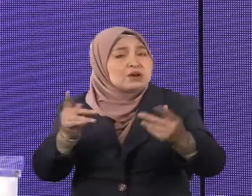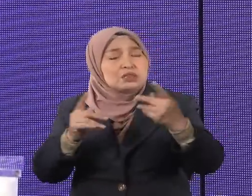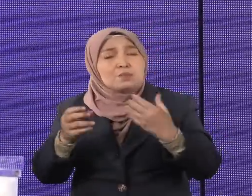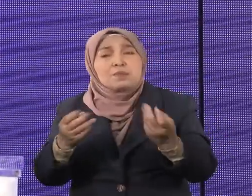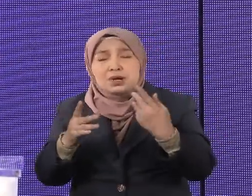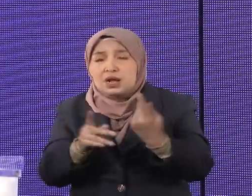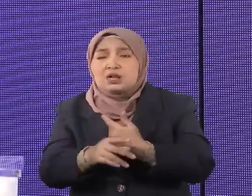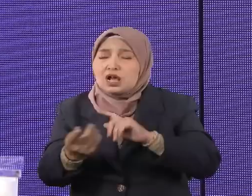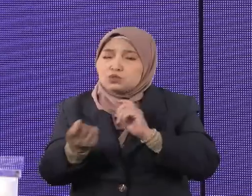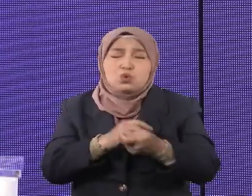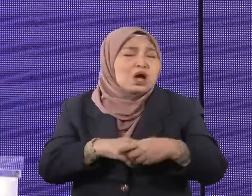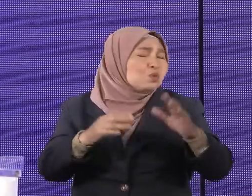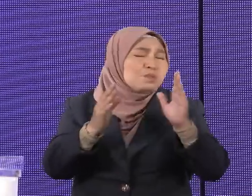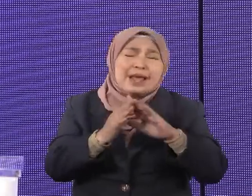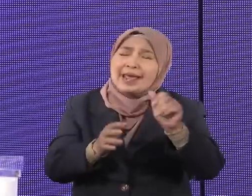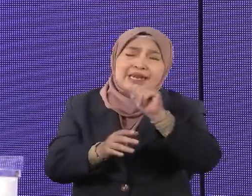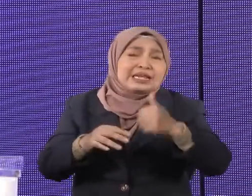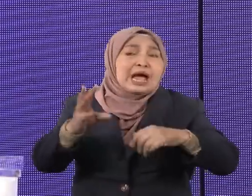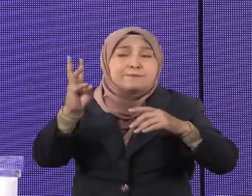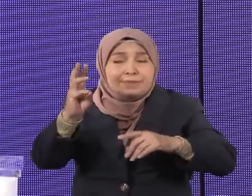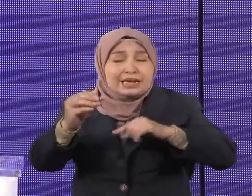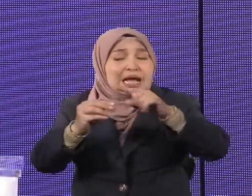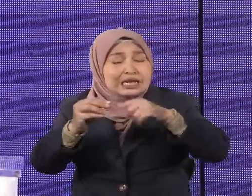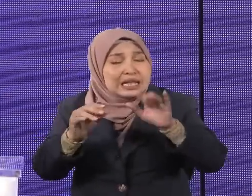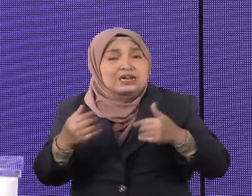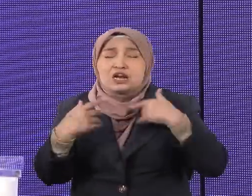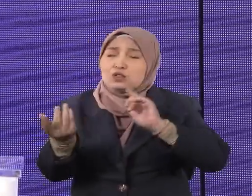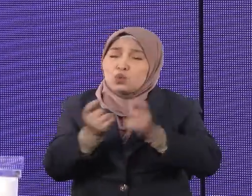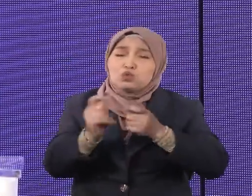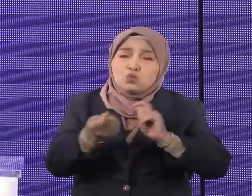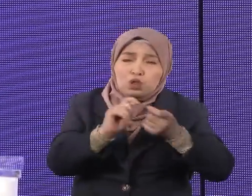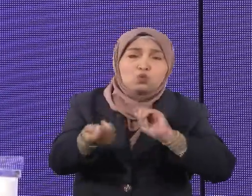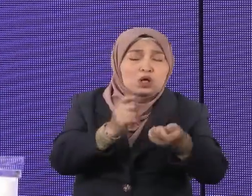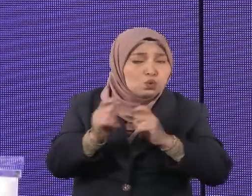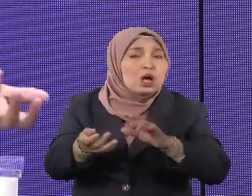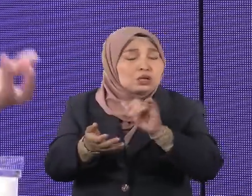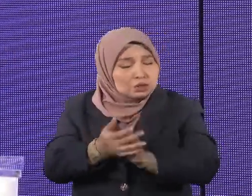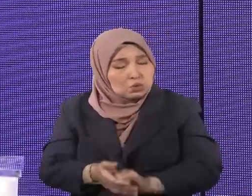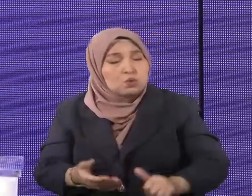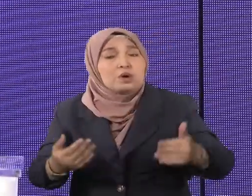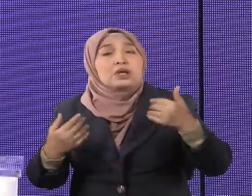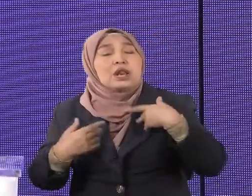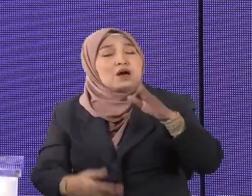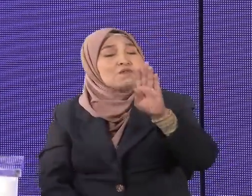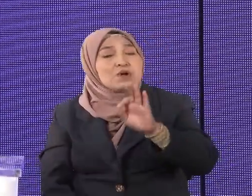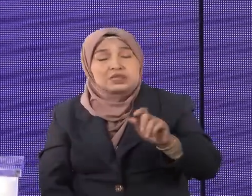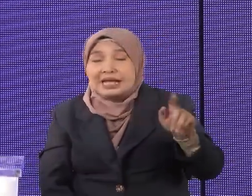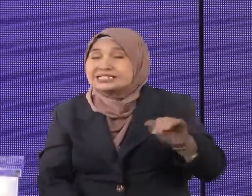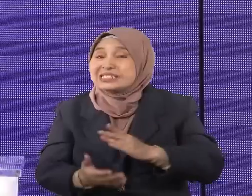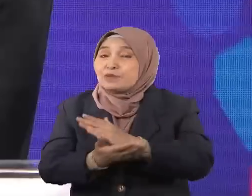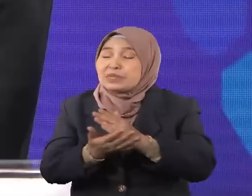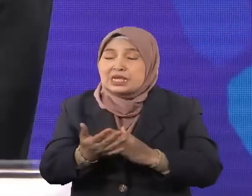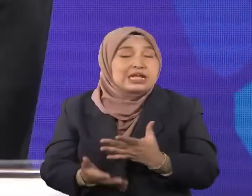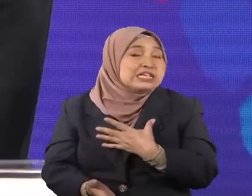berapa kali nak tukar rumah, tukar apa saja, 6 perkara yang ada ni nak tukar. itu adalah mata'. Mata' ni maksudnya sesuatu yang